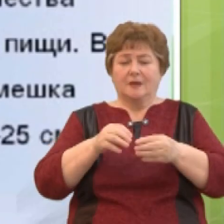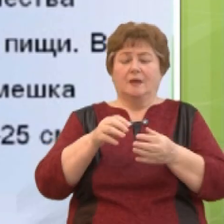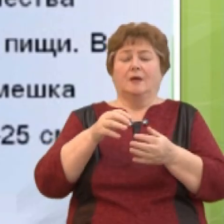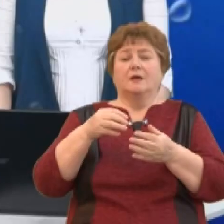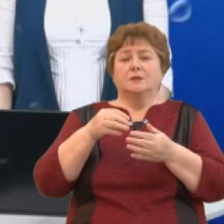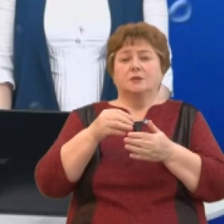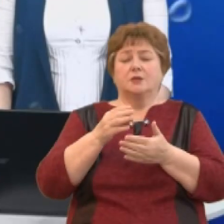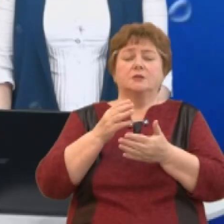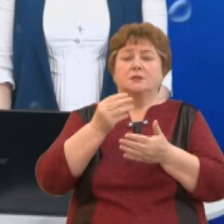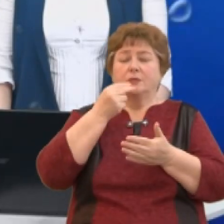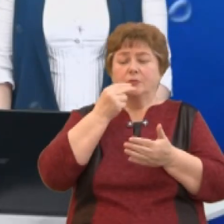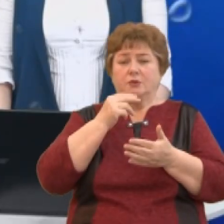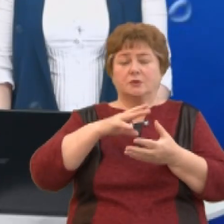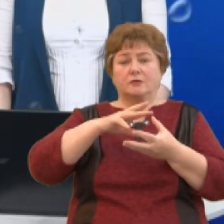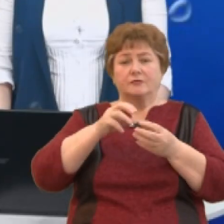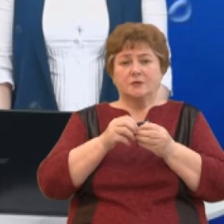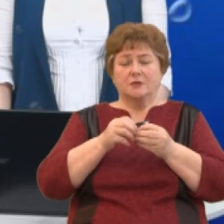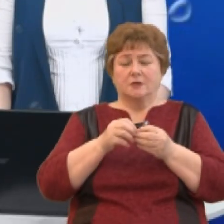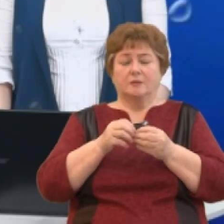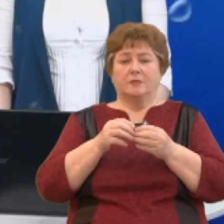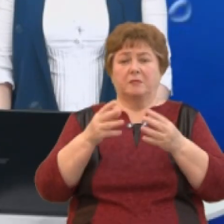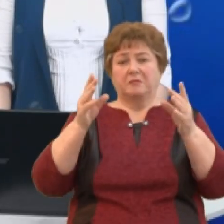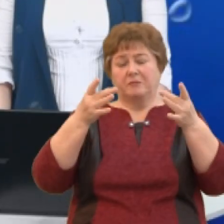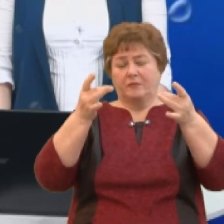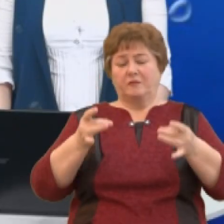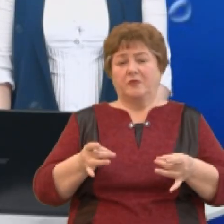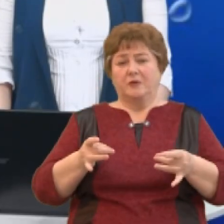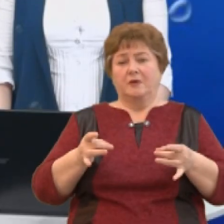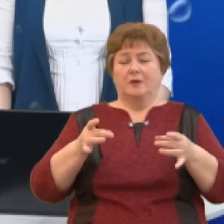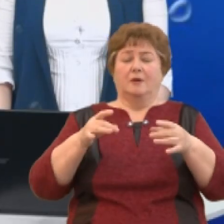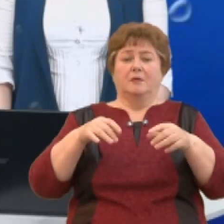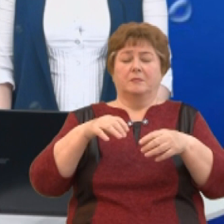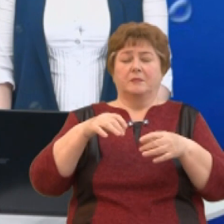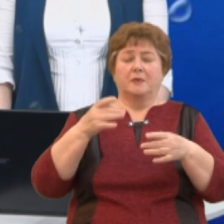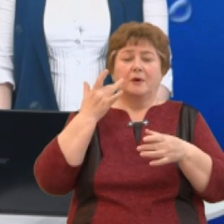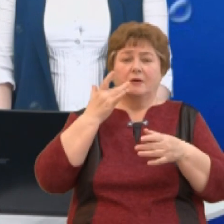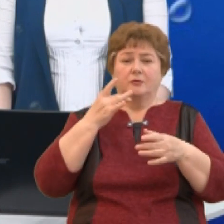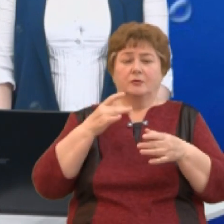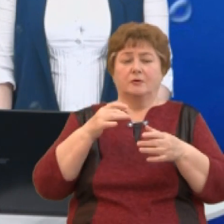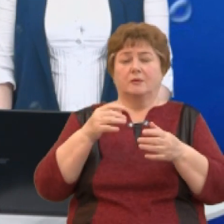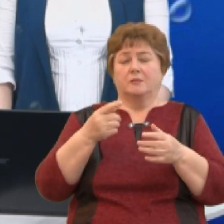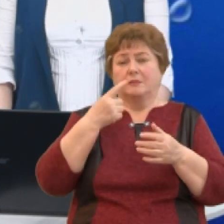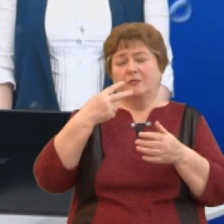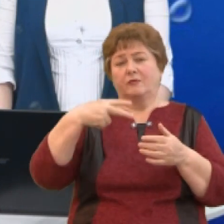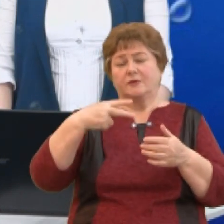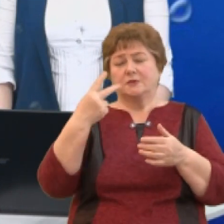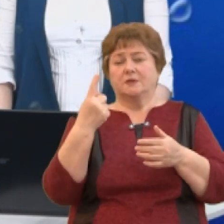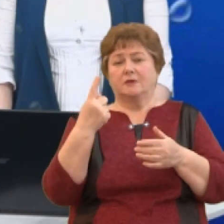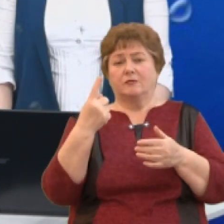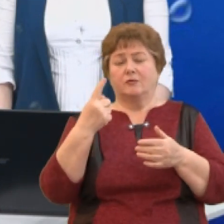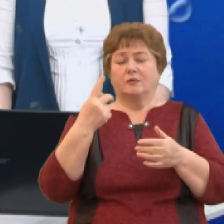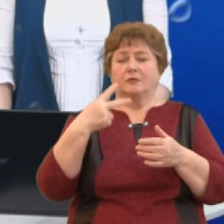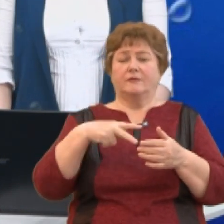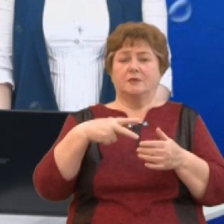пищи. В целом же он имеет вид мешка размером около 21-25